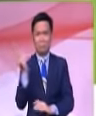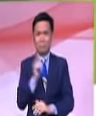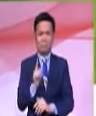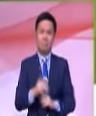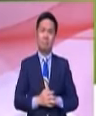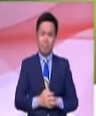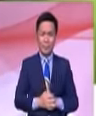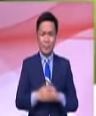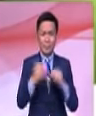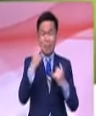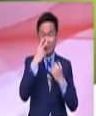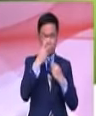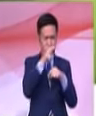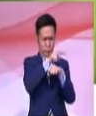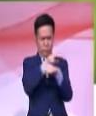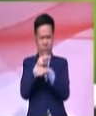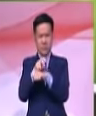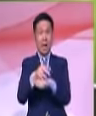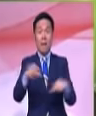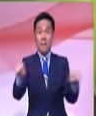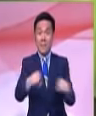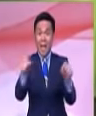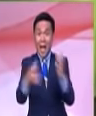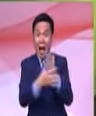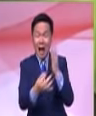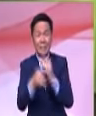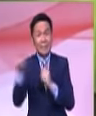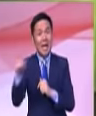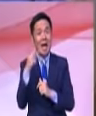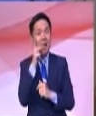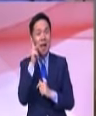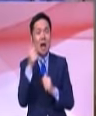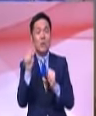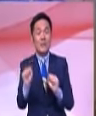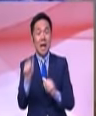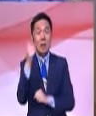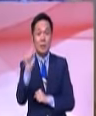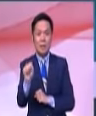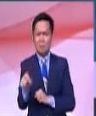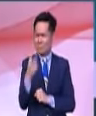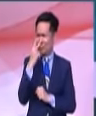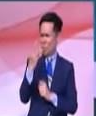Beliau ditemui selepas meninjau harga minyak masak di Alustar.